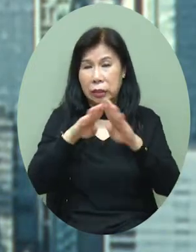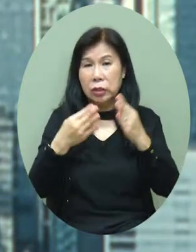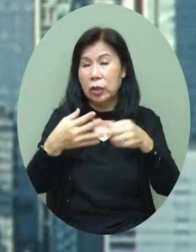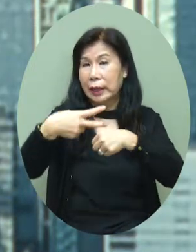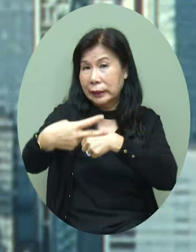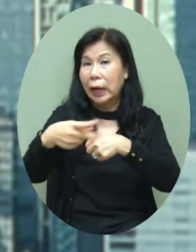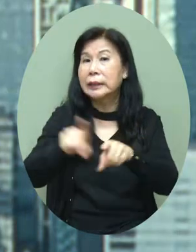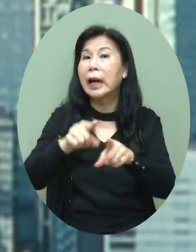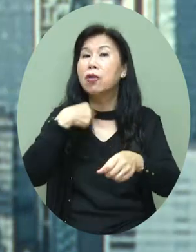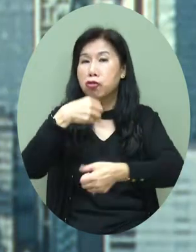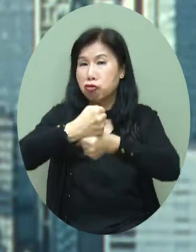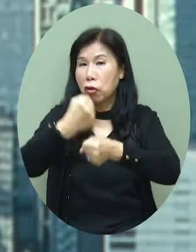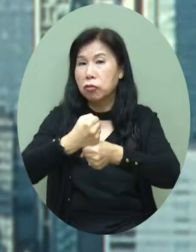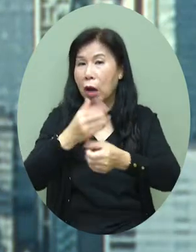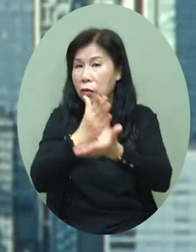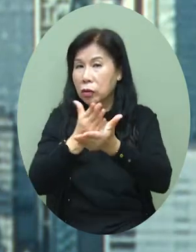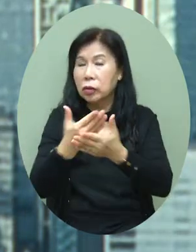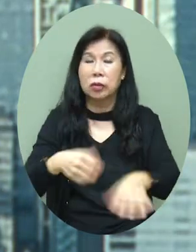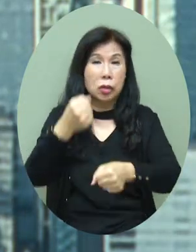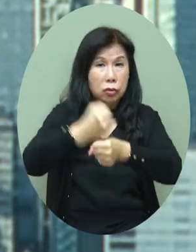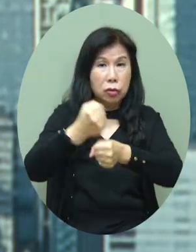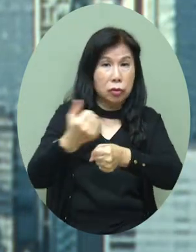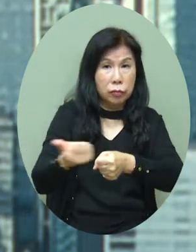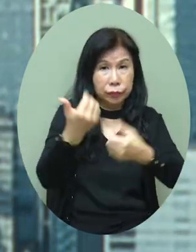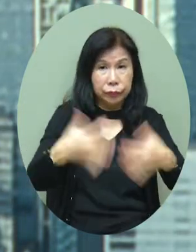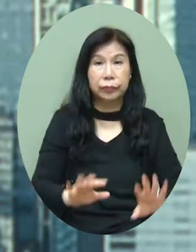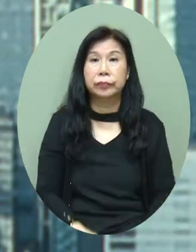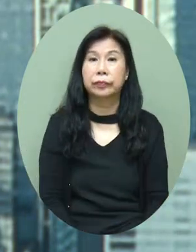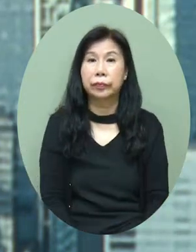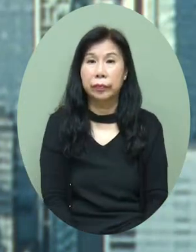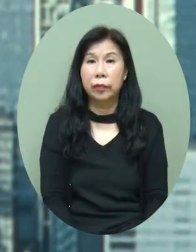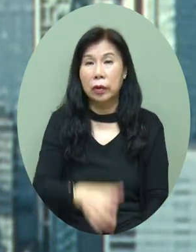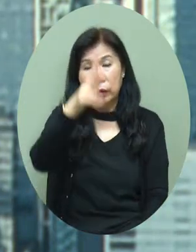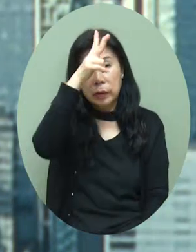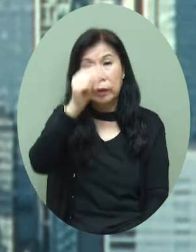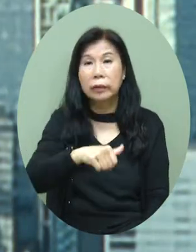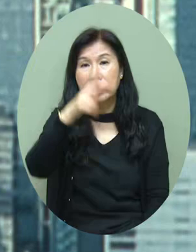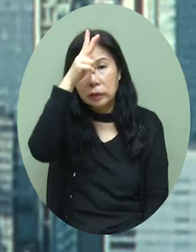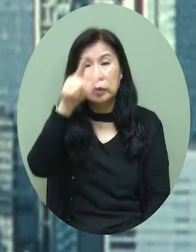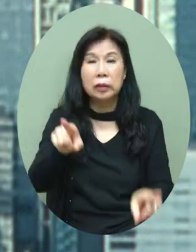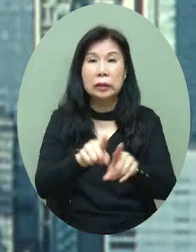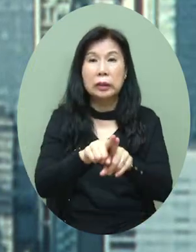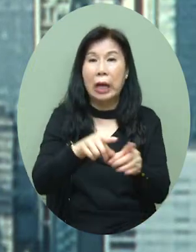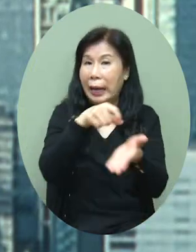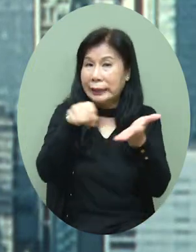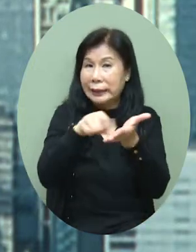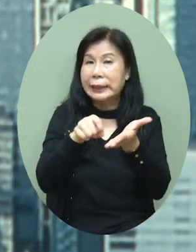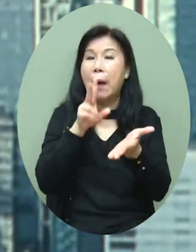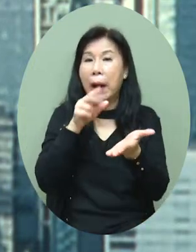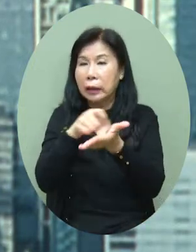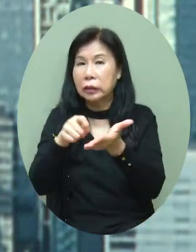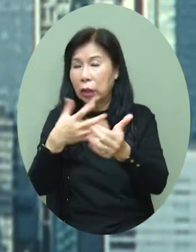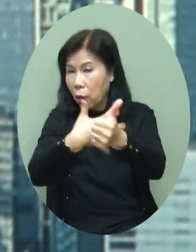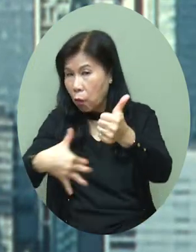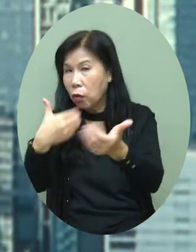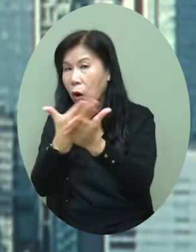2階段嘅工作。咁做完咗之後呢，會對於政府主要係文職嘅職系啦，唔同嘅職